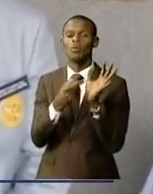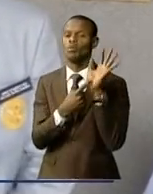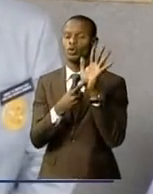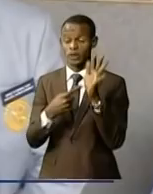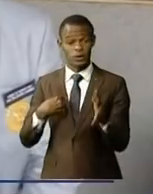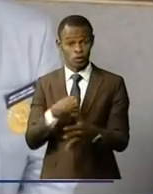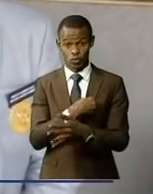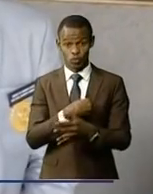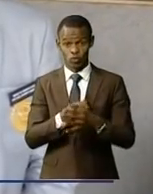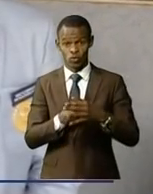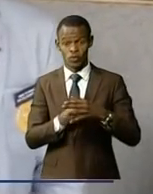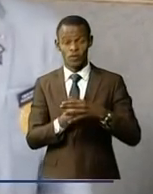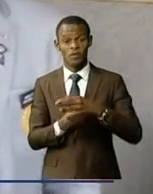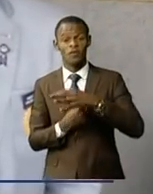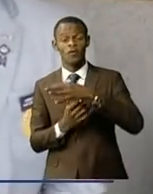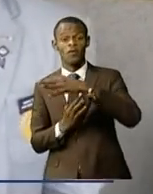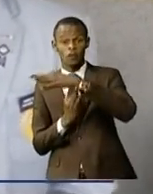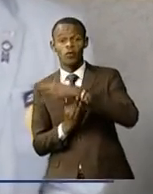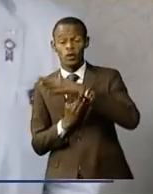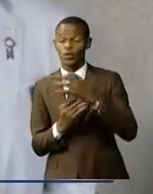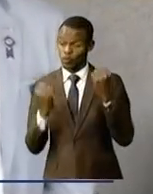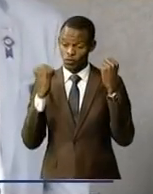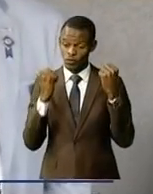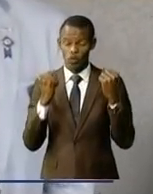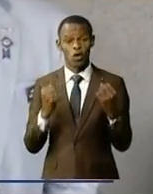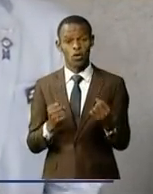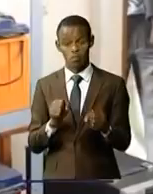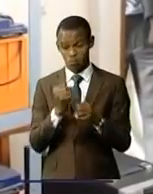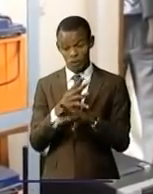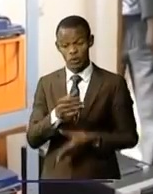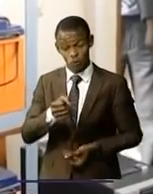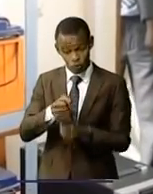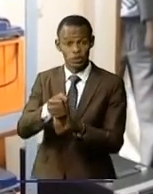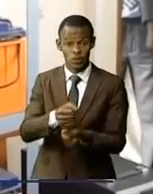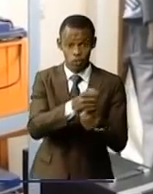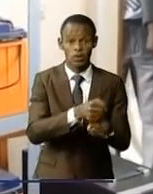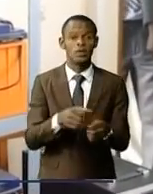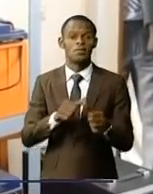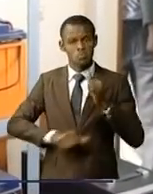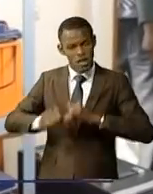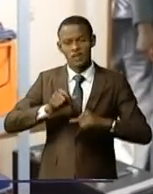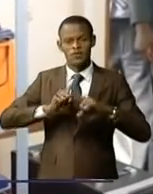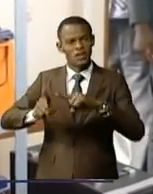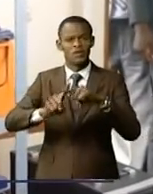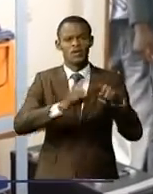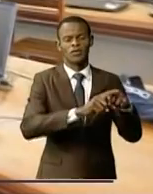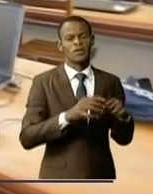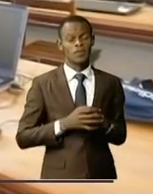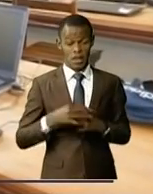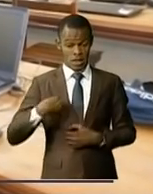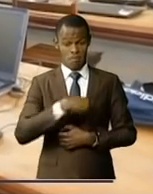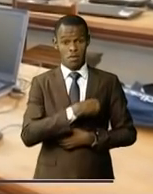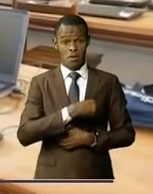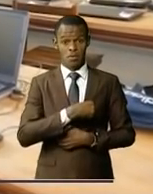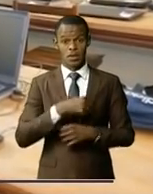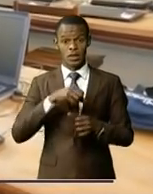les populations dans les zones où il existe des clubs Rotary. Les membres du Rotary Club Matongé qui ont acheminé ces dons